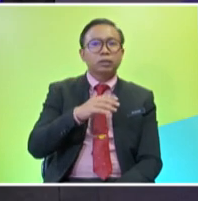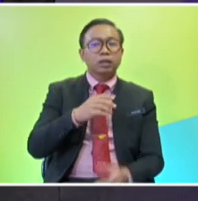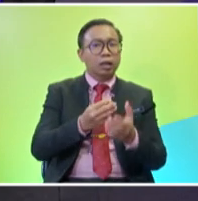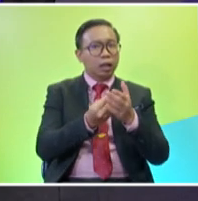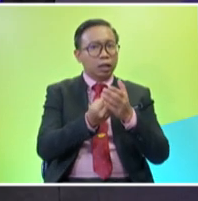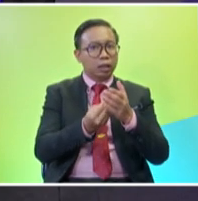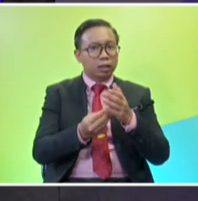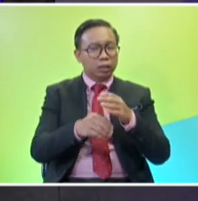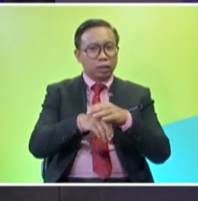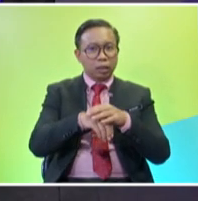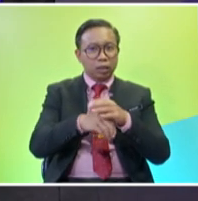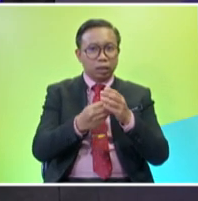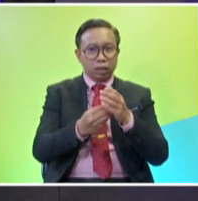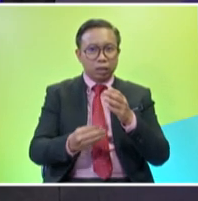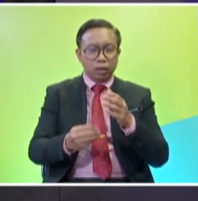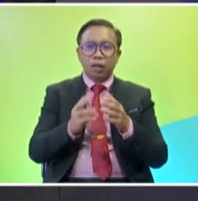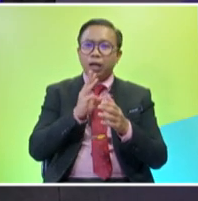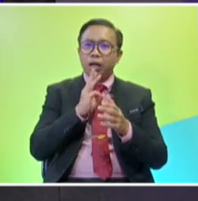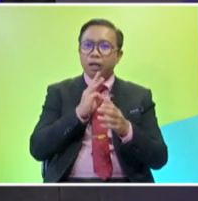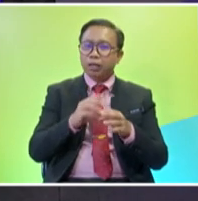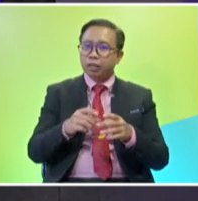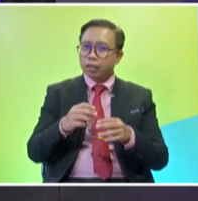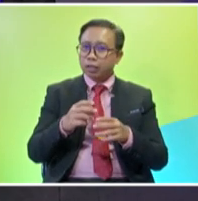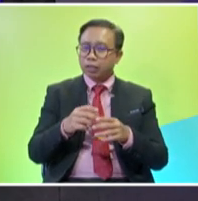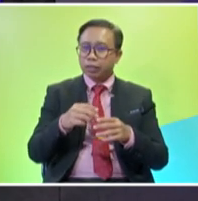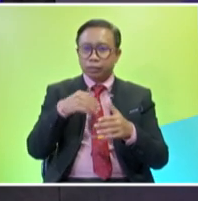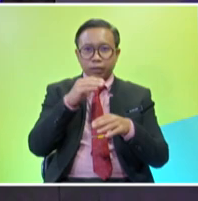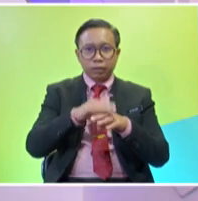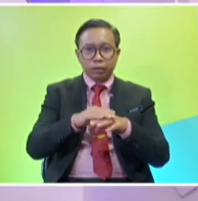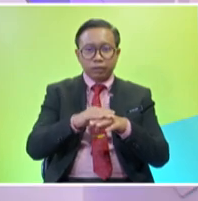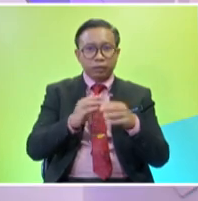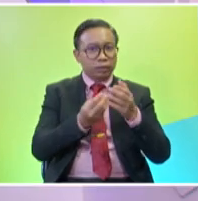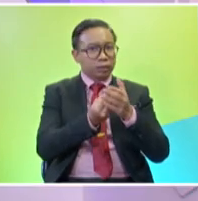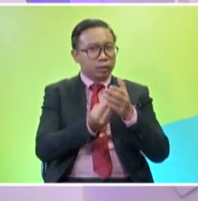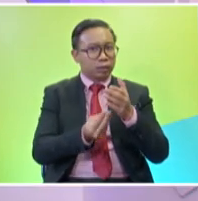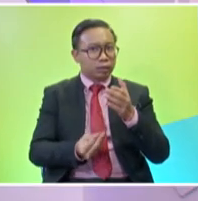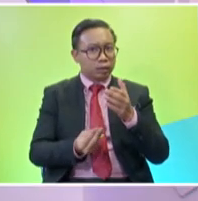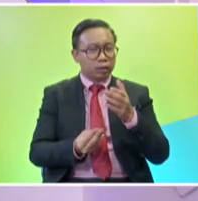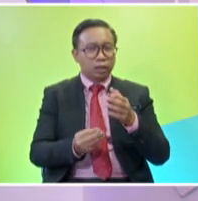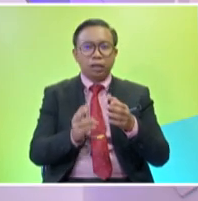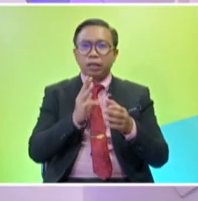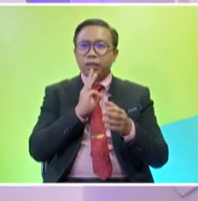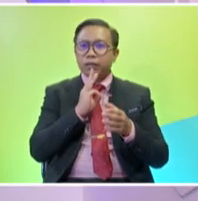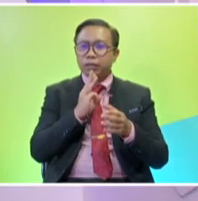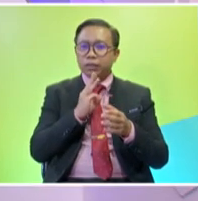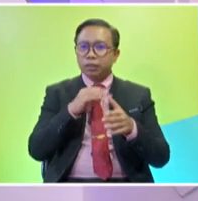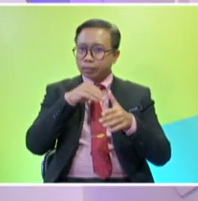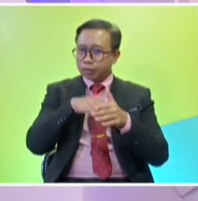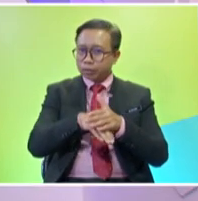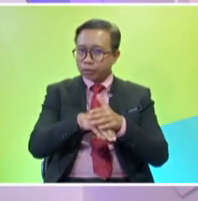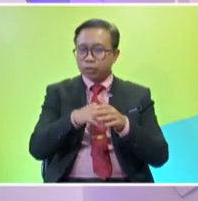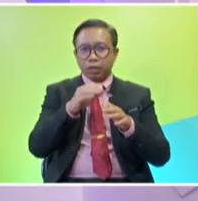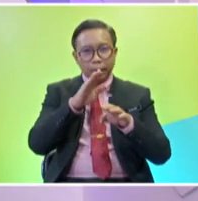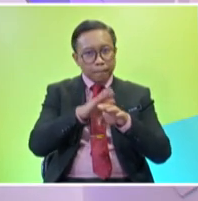mengurangi larian permukaan Jadi bila terkena pada akar itu akan pelala akan menyerap masuk ke dalam tanah